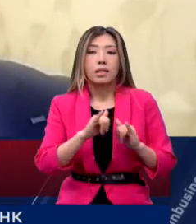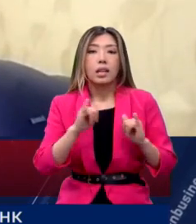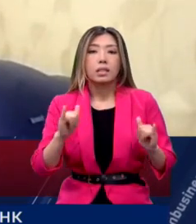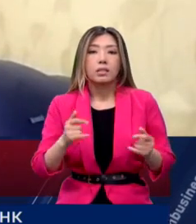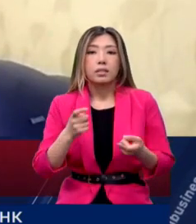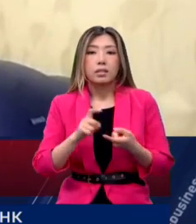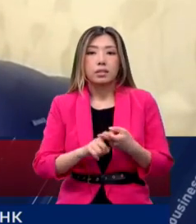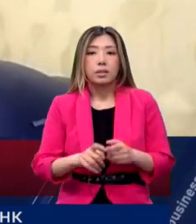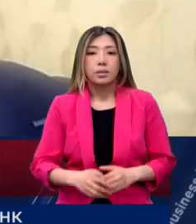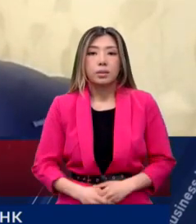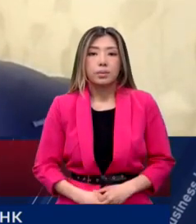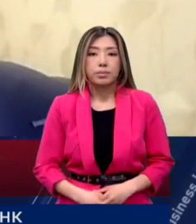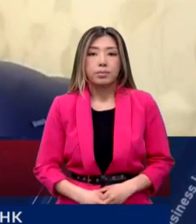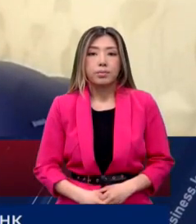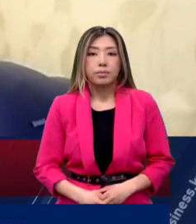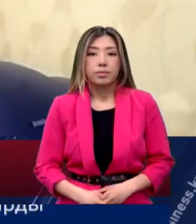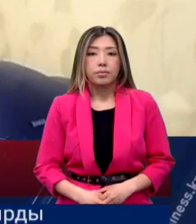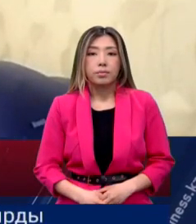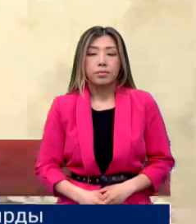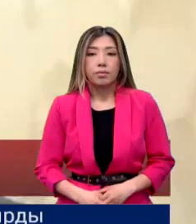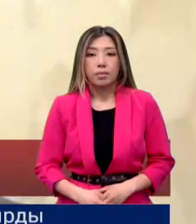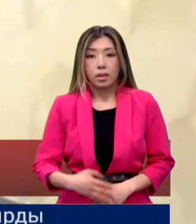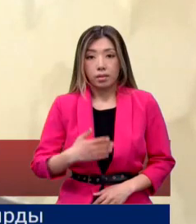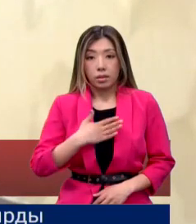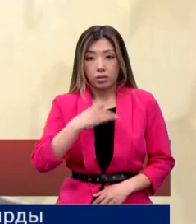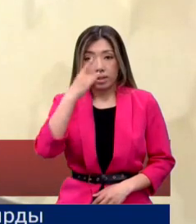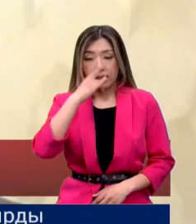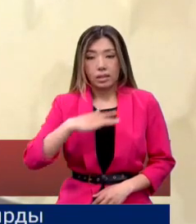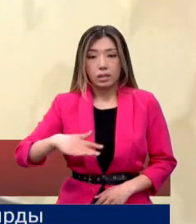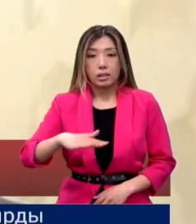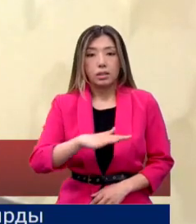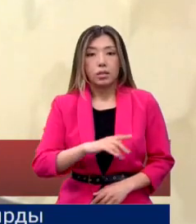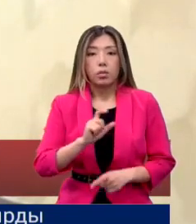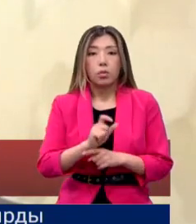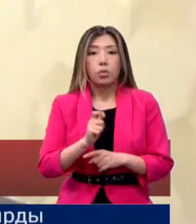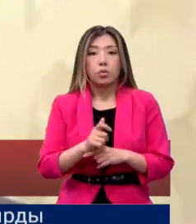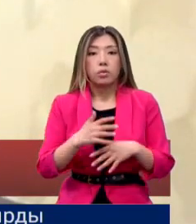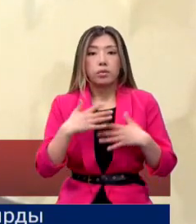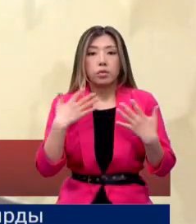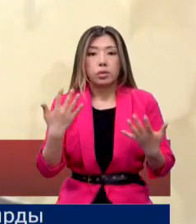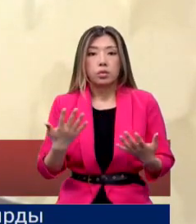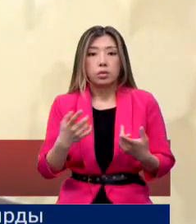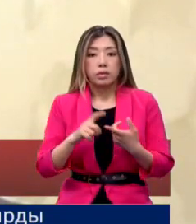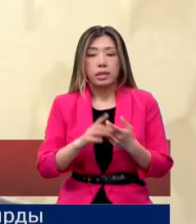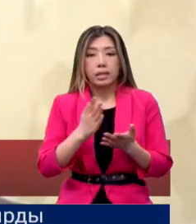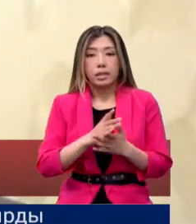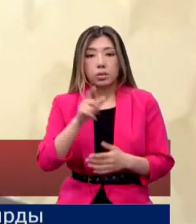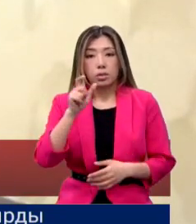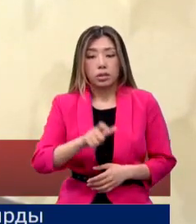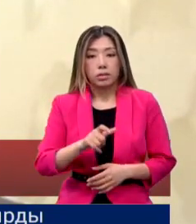самое интересное, что в Казахстане очень высокий индекс человеческого развития,